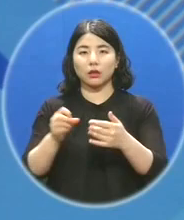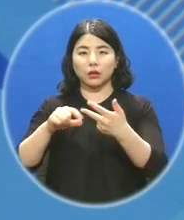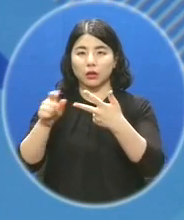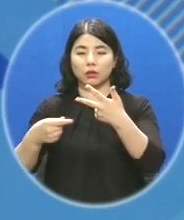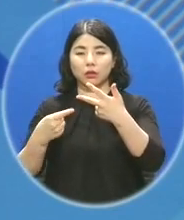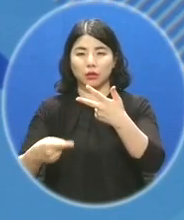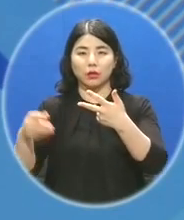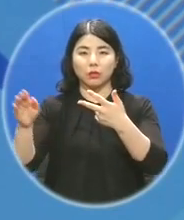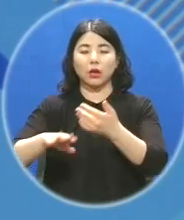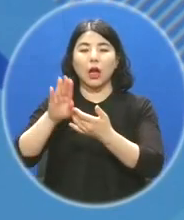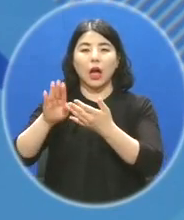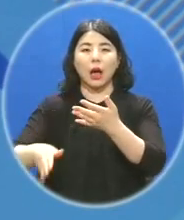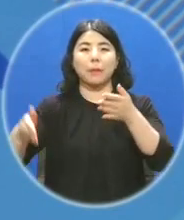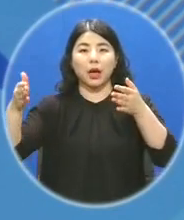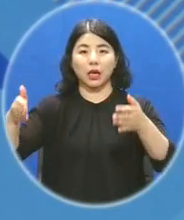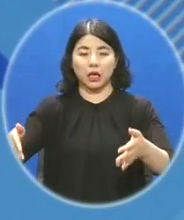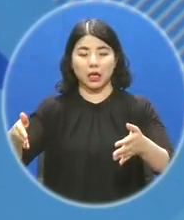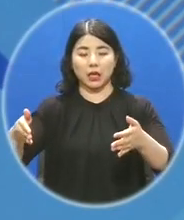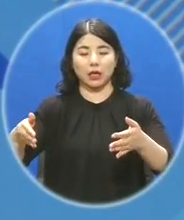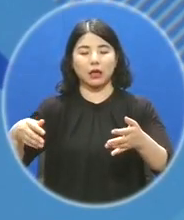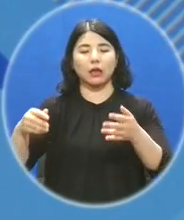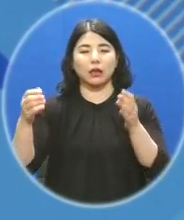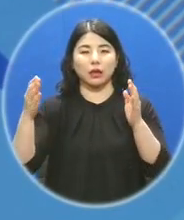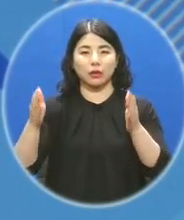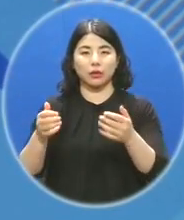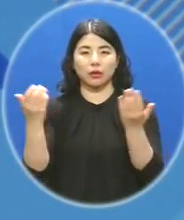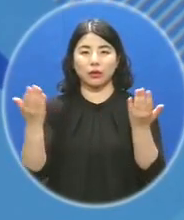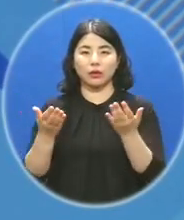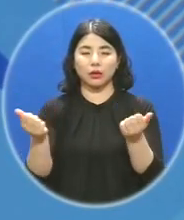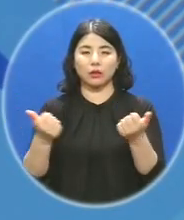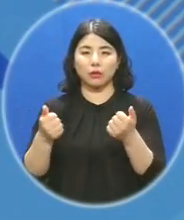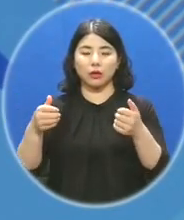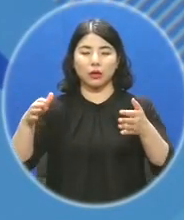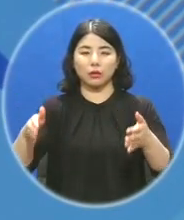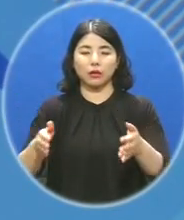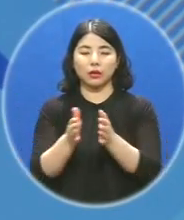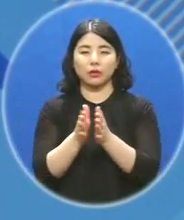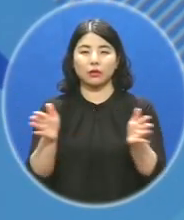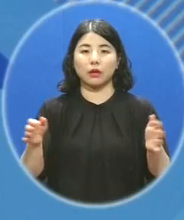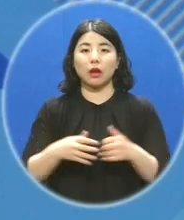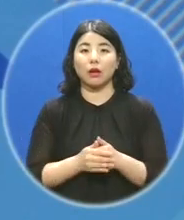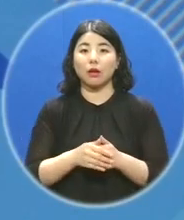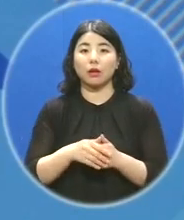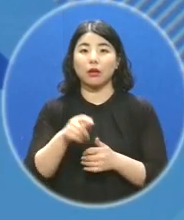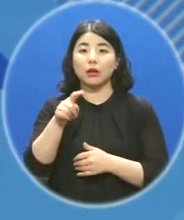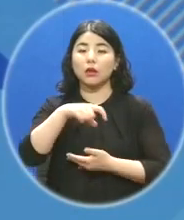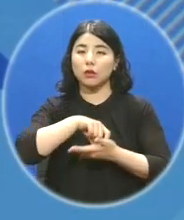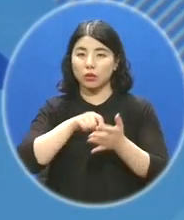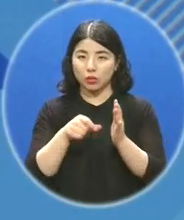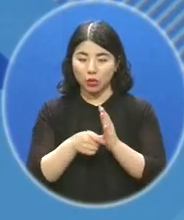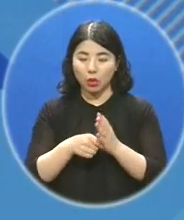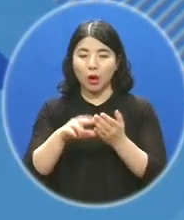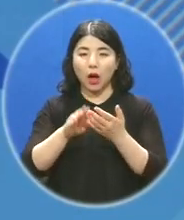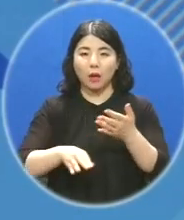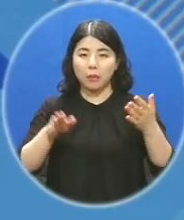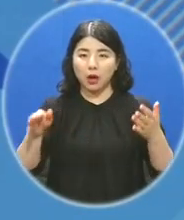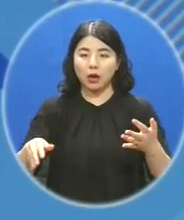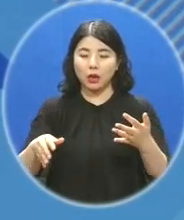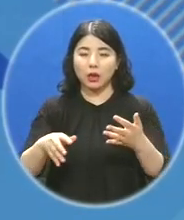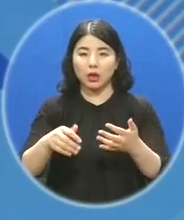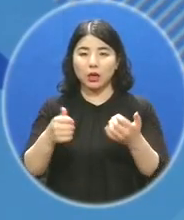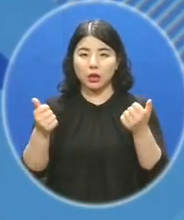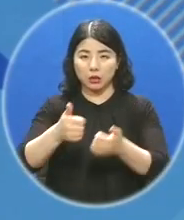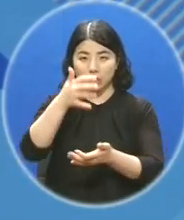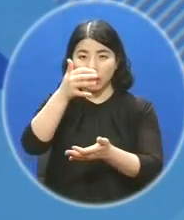하반기 의장단이 구성돼서 임기에 들어가게 됩니다. 이쯤 되면 도의회 하반기 의장단 구성은 과연